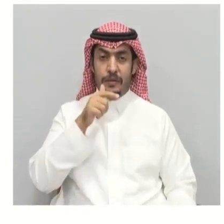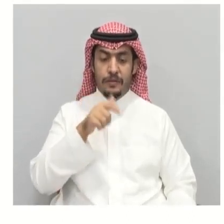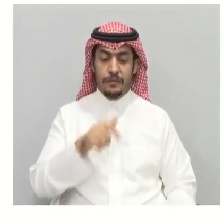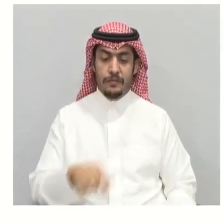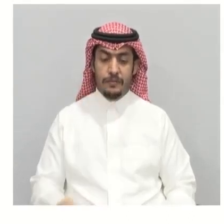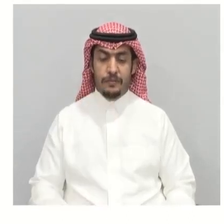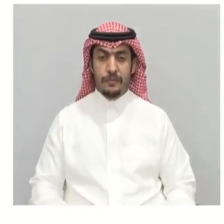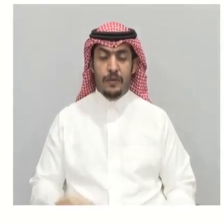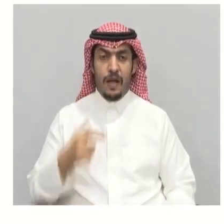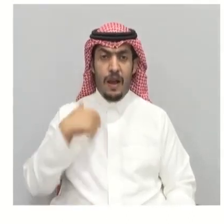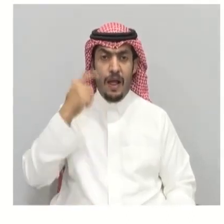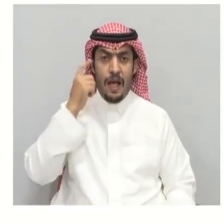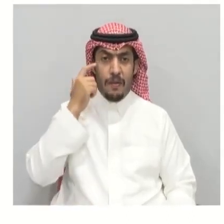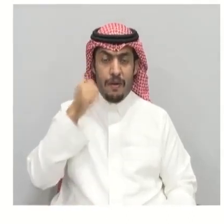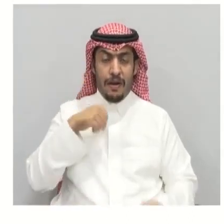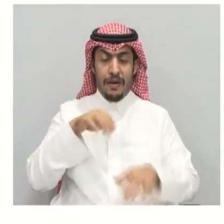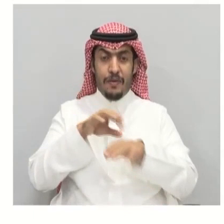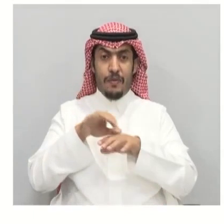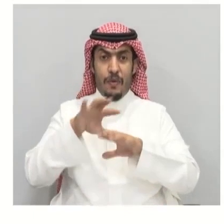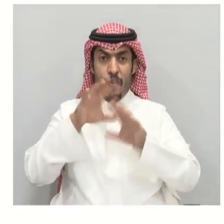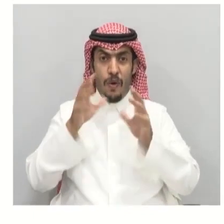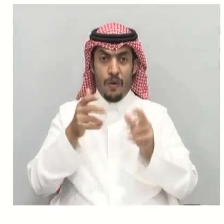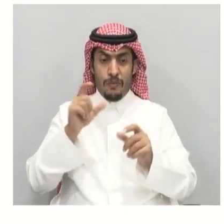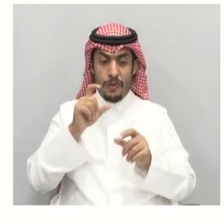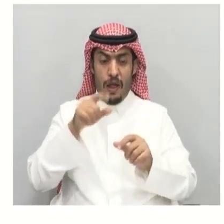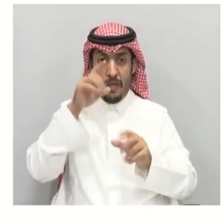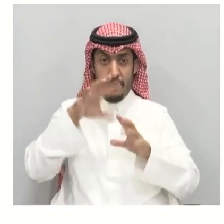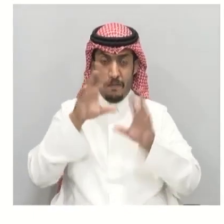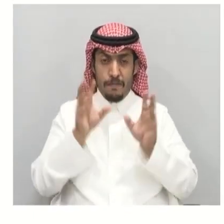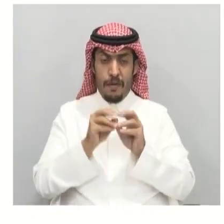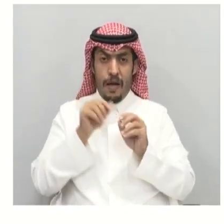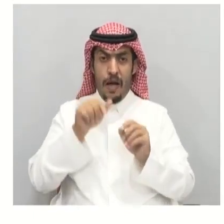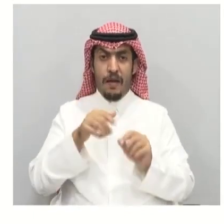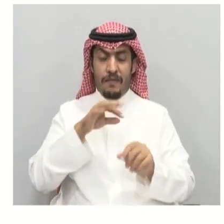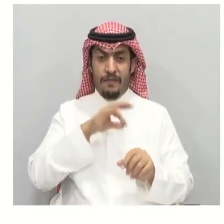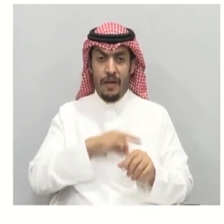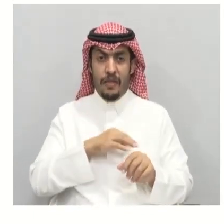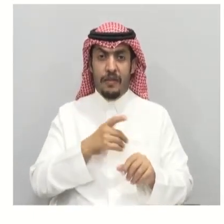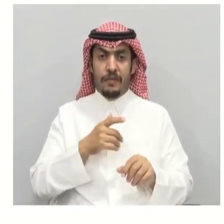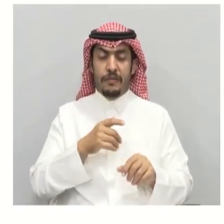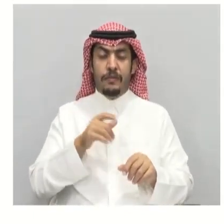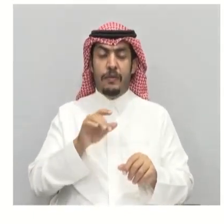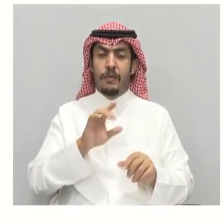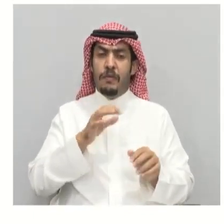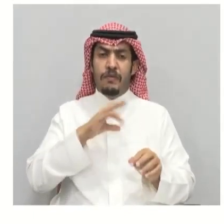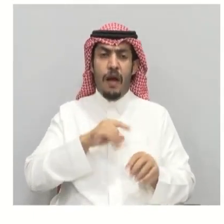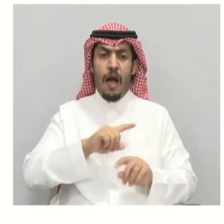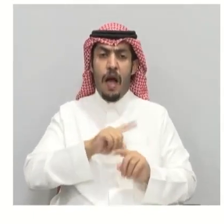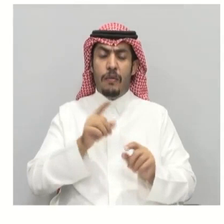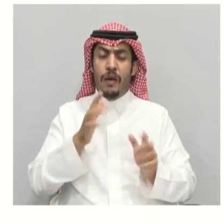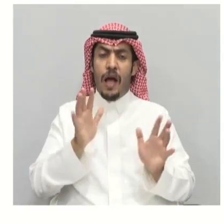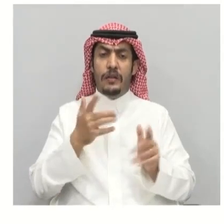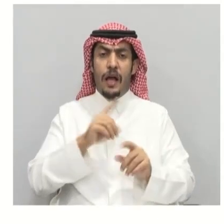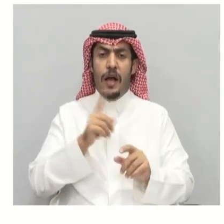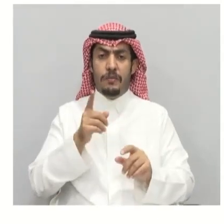عليه الصلاه والسلام واعلم ان الامه لو اجتمعت على ان ينفعوك بشيء لم ينفعوك الا